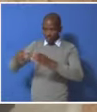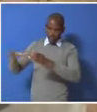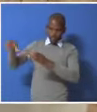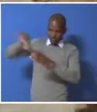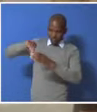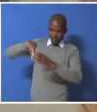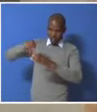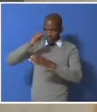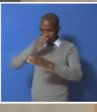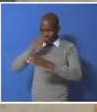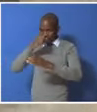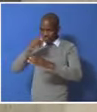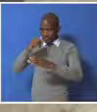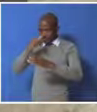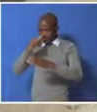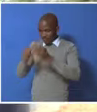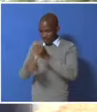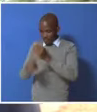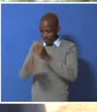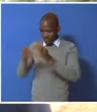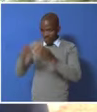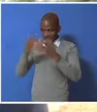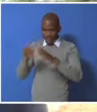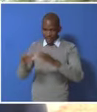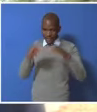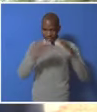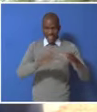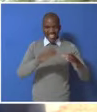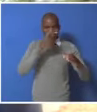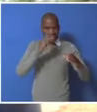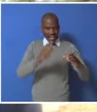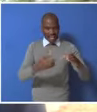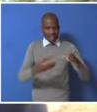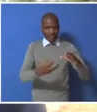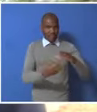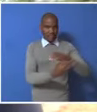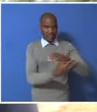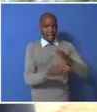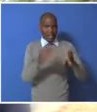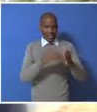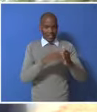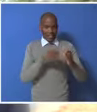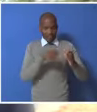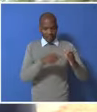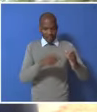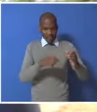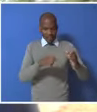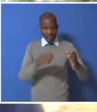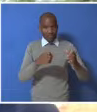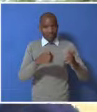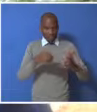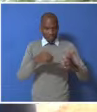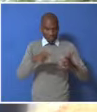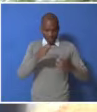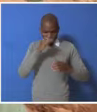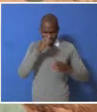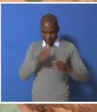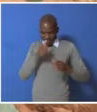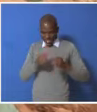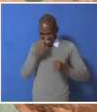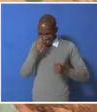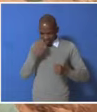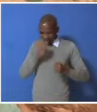na le gone ga ke se tlhotlhegang teng go na le gone ga boloko bo bo dirisitsweng ko boang teng go na le ko boloko bo tsewang teng go na